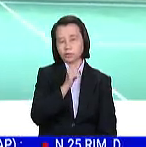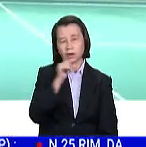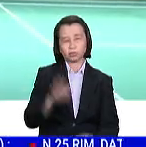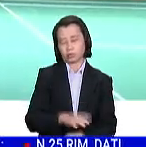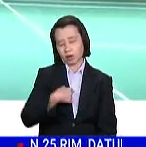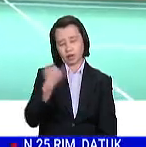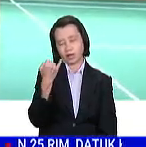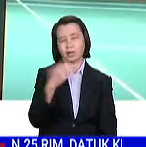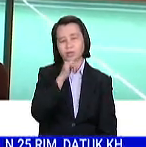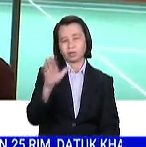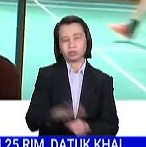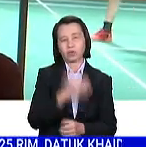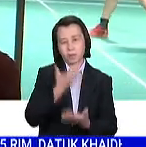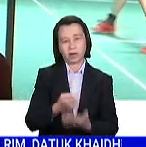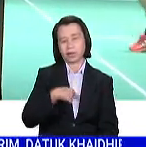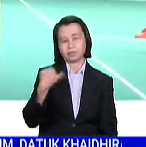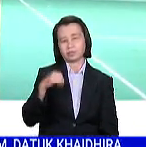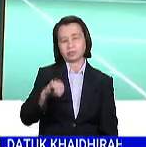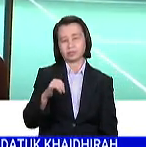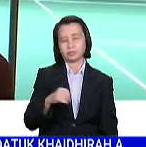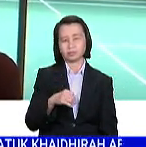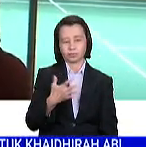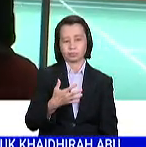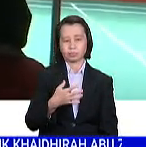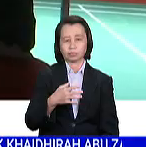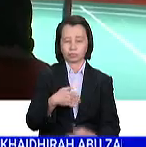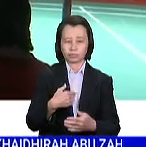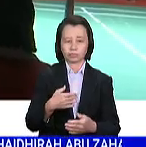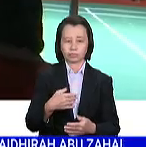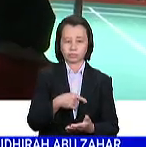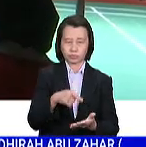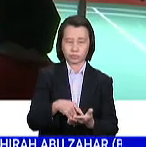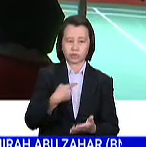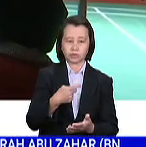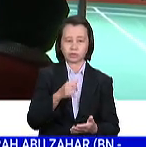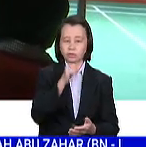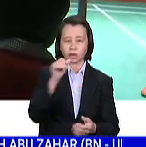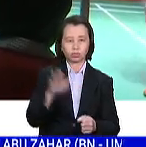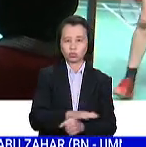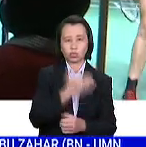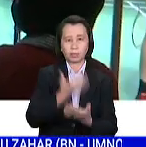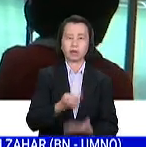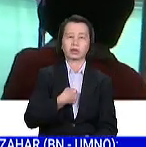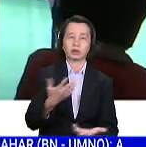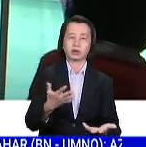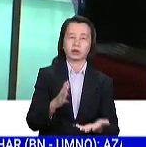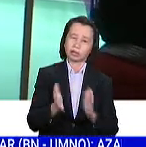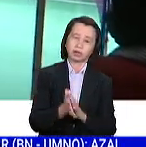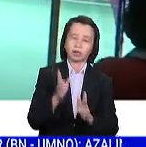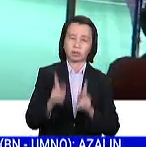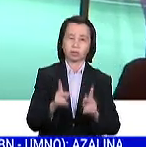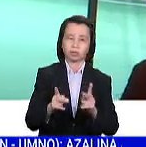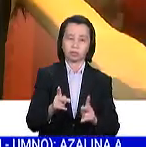bagus lah, which mean macam shuttle punya quality semua, returning semua tak cukup bagus. Then jadilah orang pun